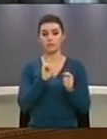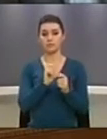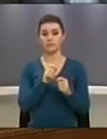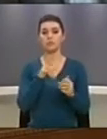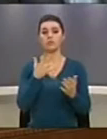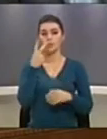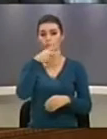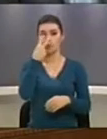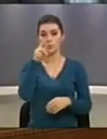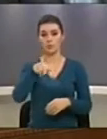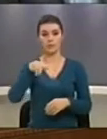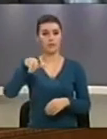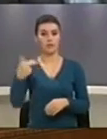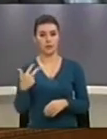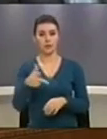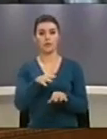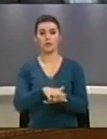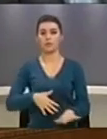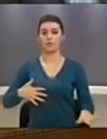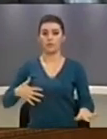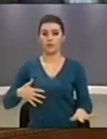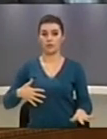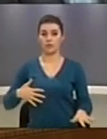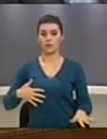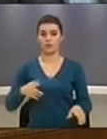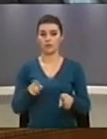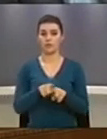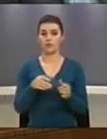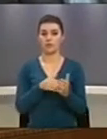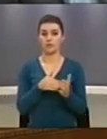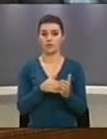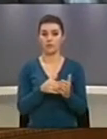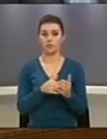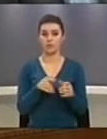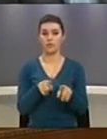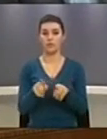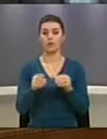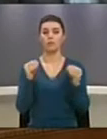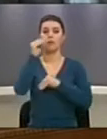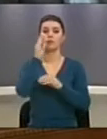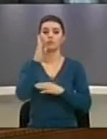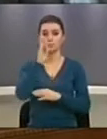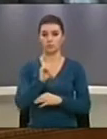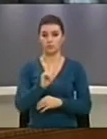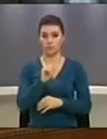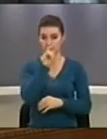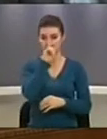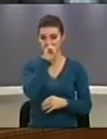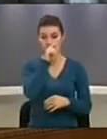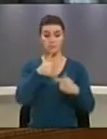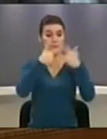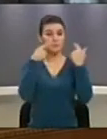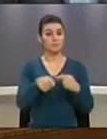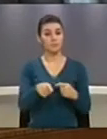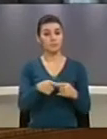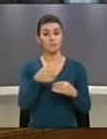me 2/3 e deputetëve të Kuvendit të Republikës Kosovës e jo siç është aktualisht ligjin bazik me shumicën e thjeshtë. Për ta kemi parasysh një gjë, ndërmarrjet